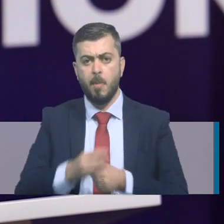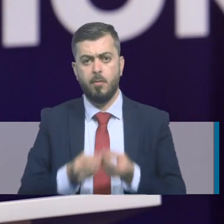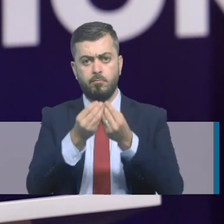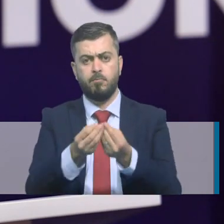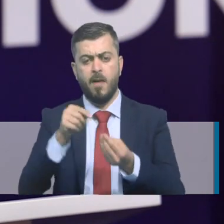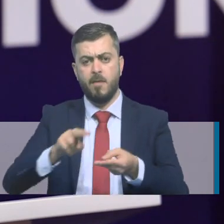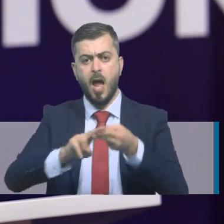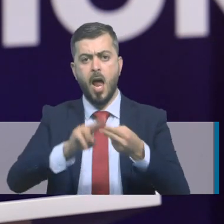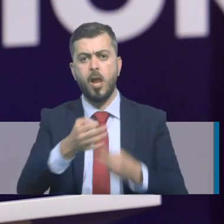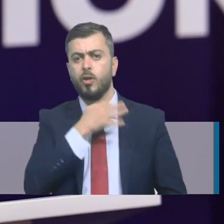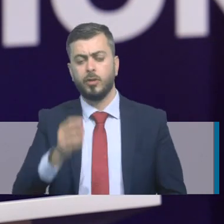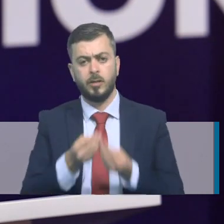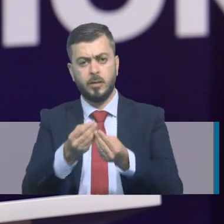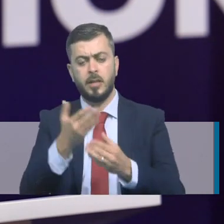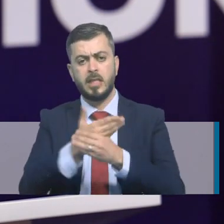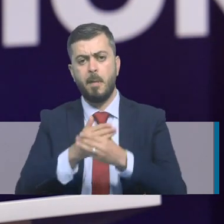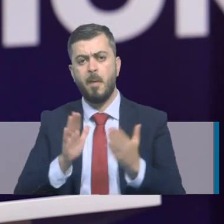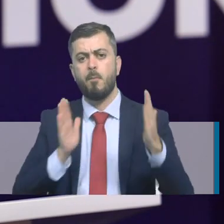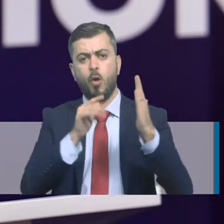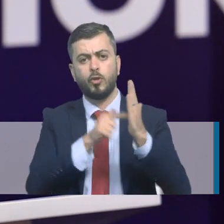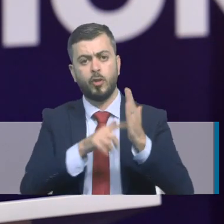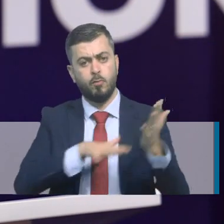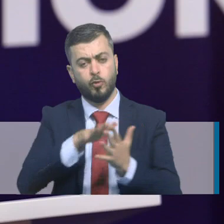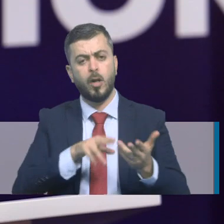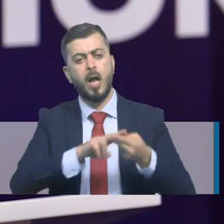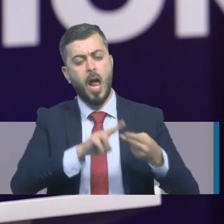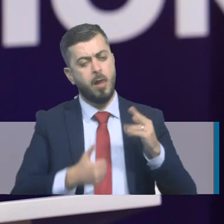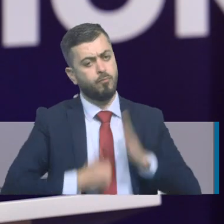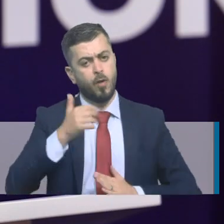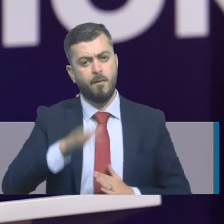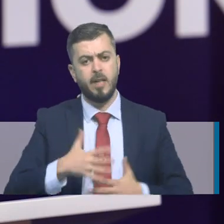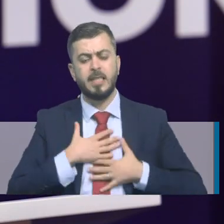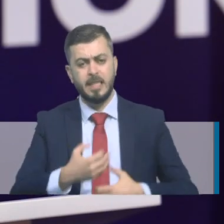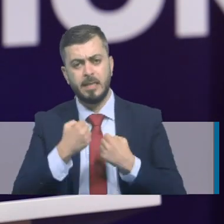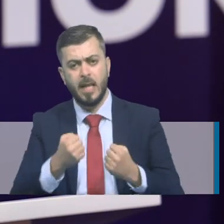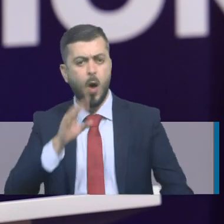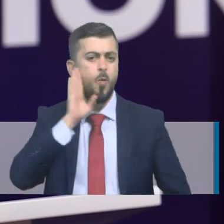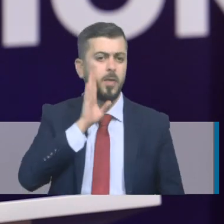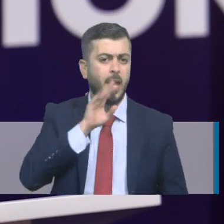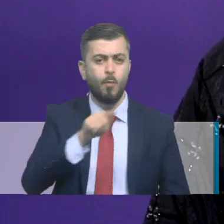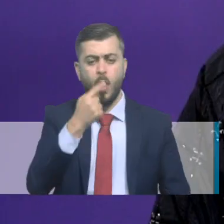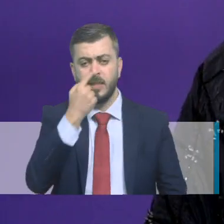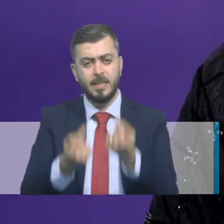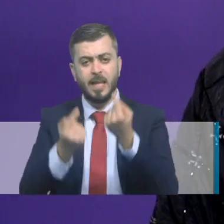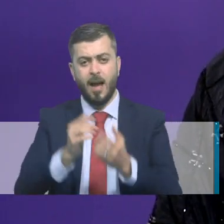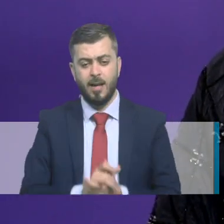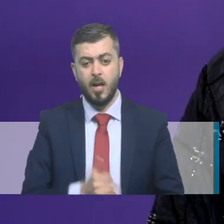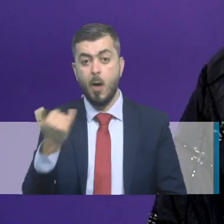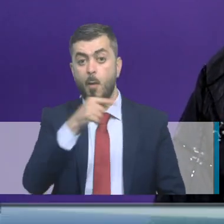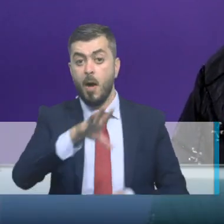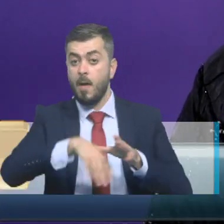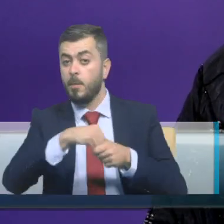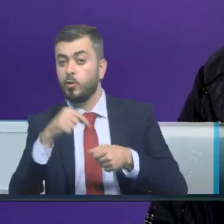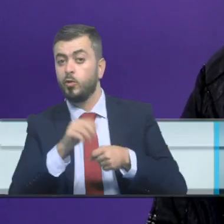مبتكرة تلبي الاحتياجات وتعالج التحديات في مختلف المجالات مثل الصحة والتعليم والزراعة. أهمية هذه